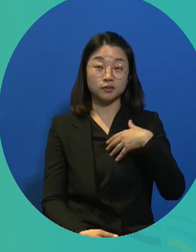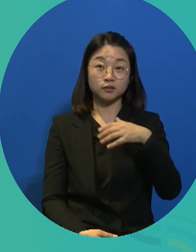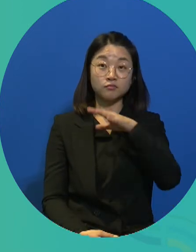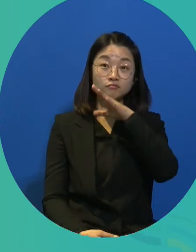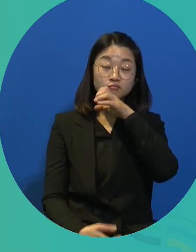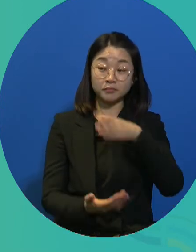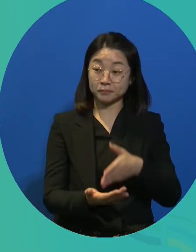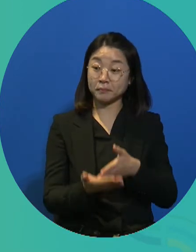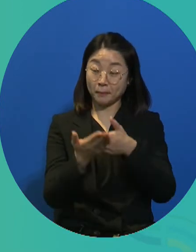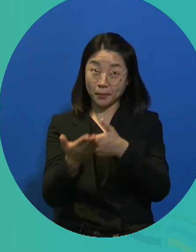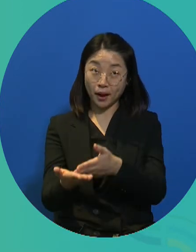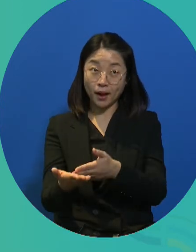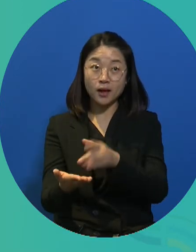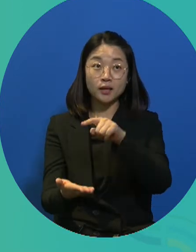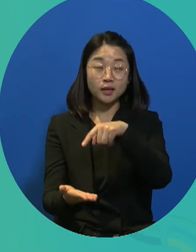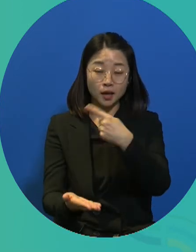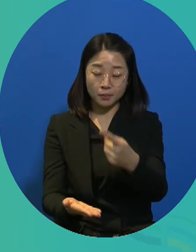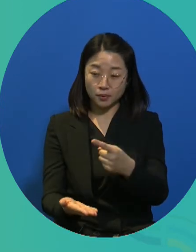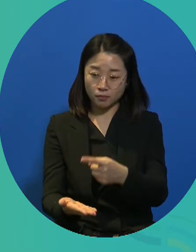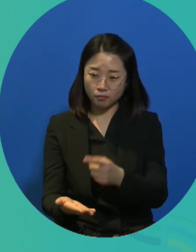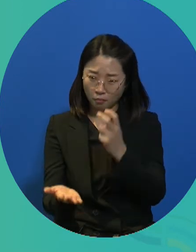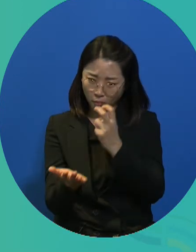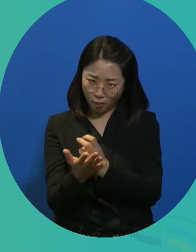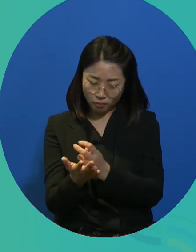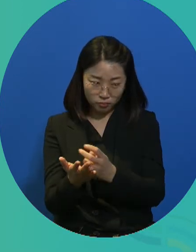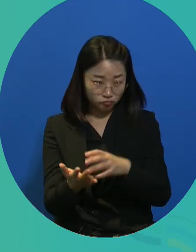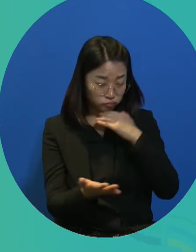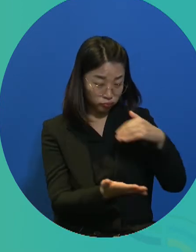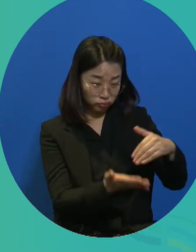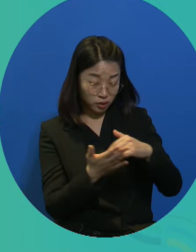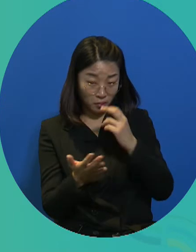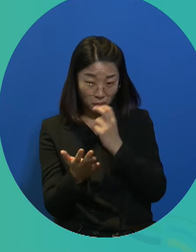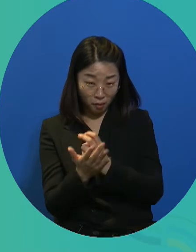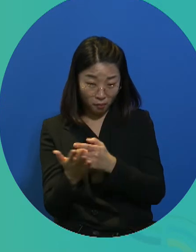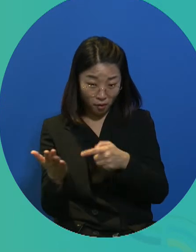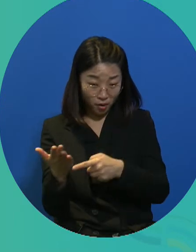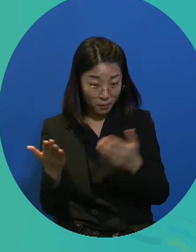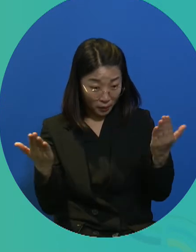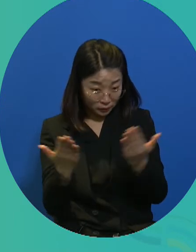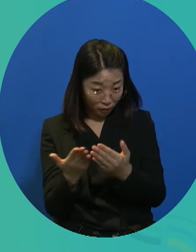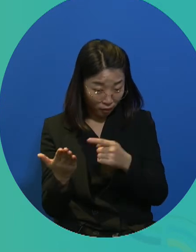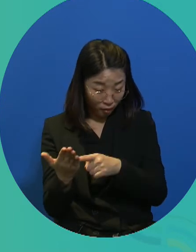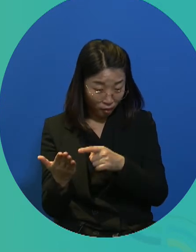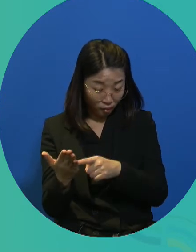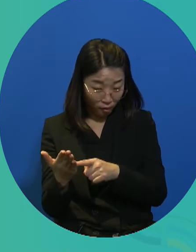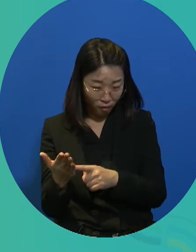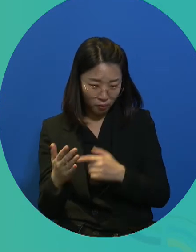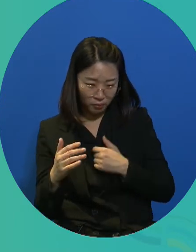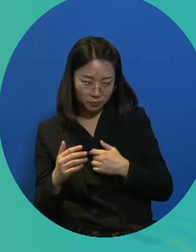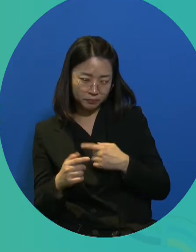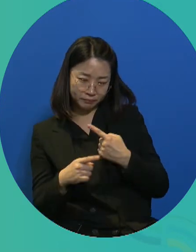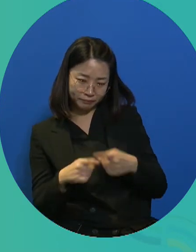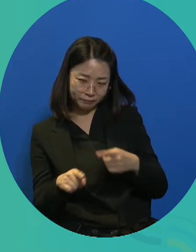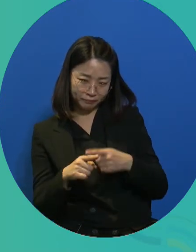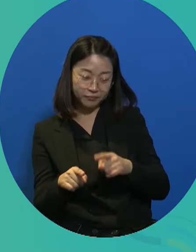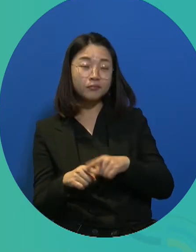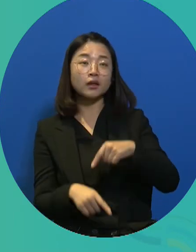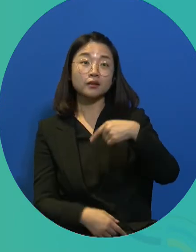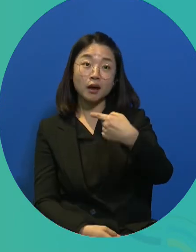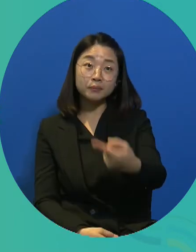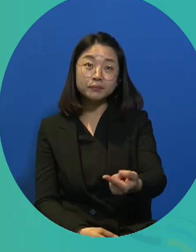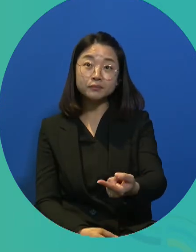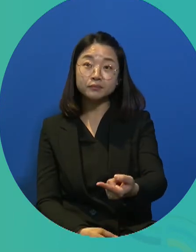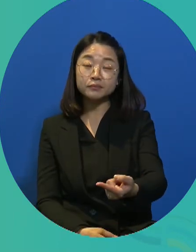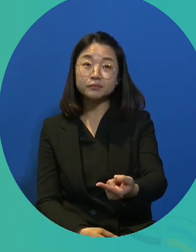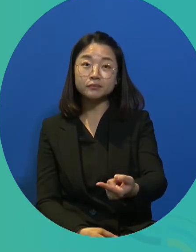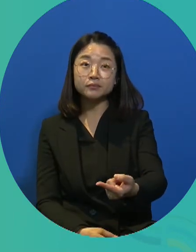제기가 되면은 적법 요건이 다 갖추어졌는지 여부를 먼저 사무국에서 심사를 하고